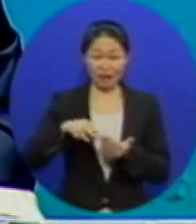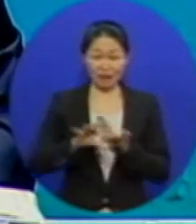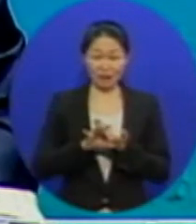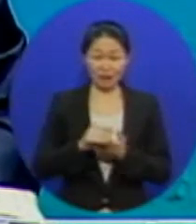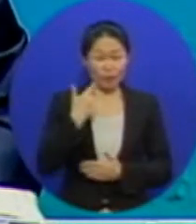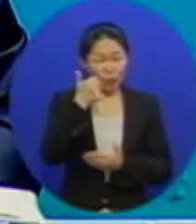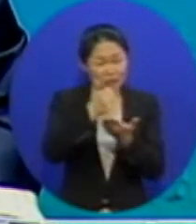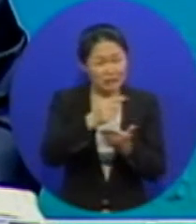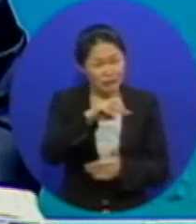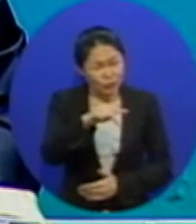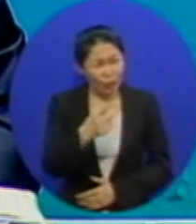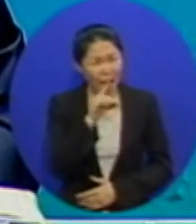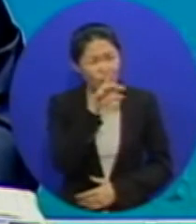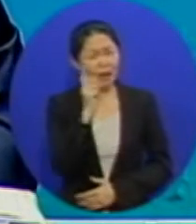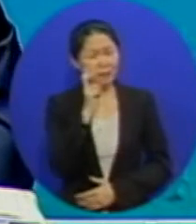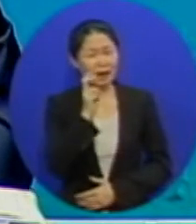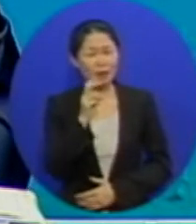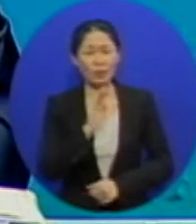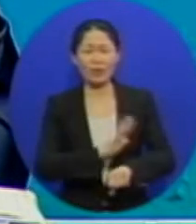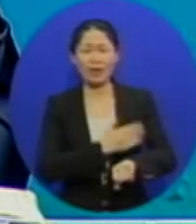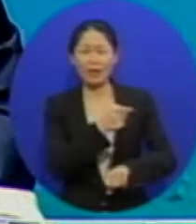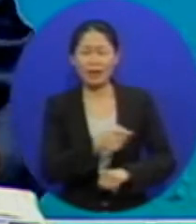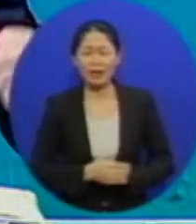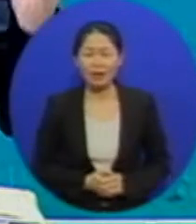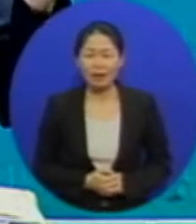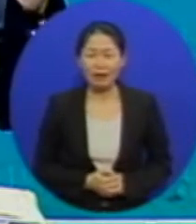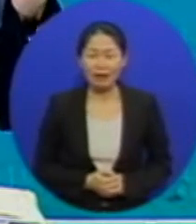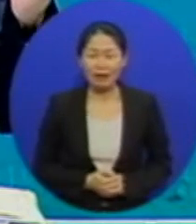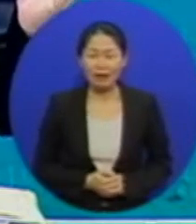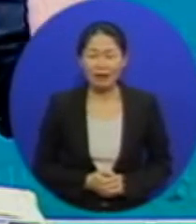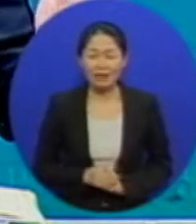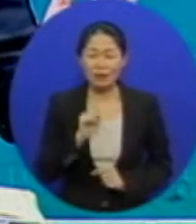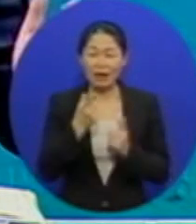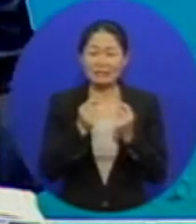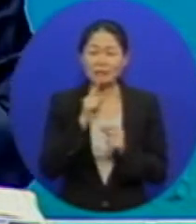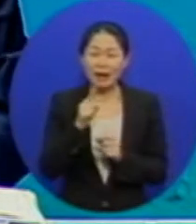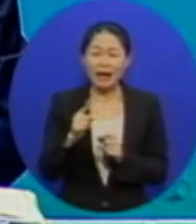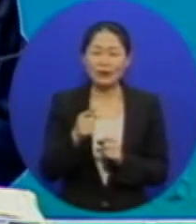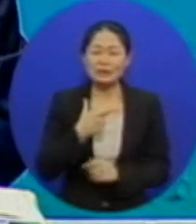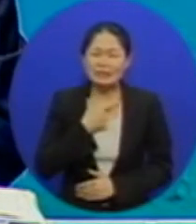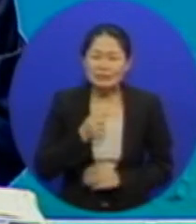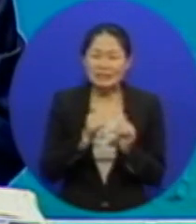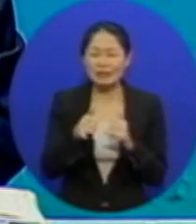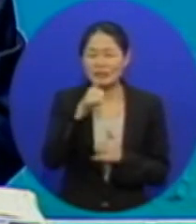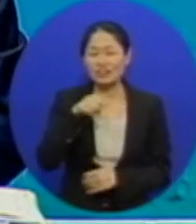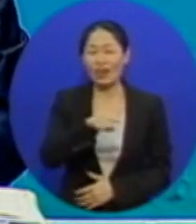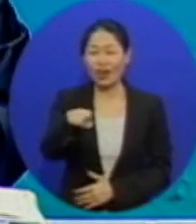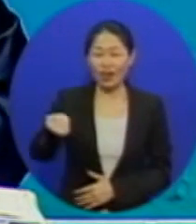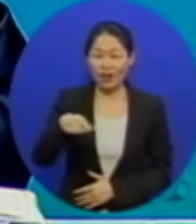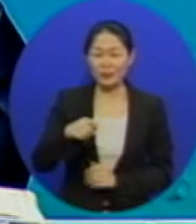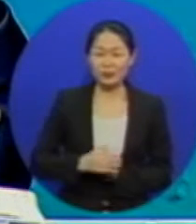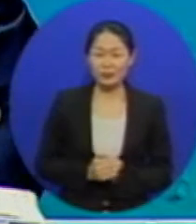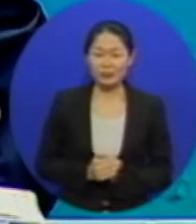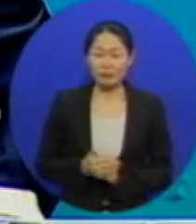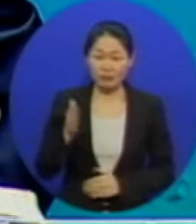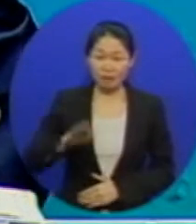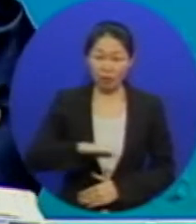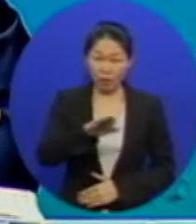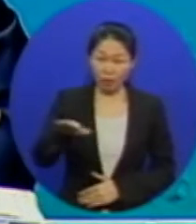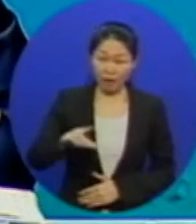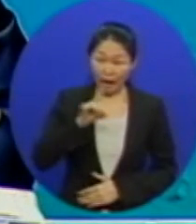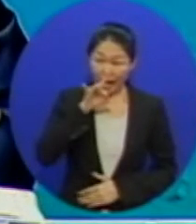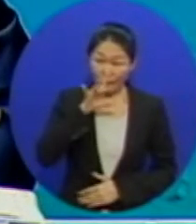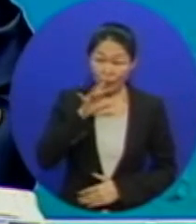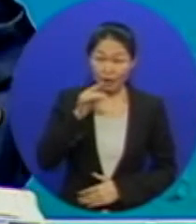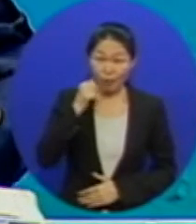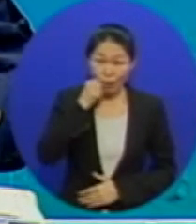목사님도 못하실 거예요 그렇게 말씀하고 싶으신 분들이 있으실 거에요 여러분들이 안되는거